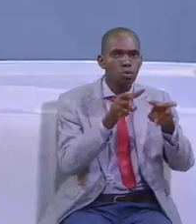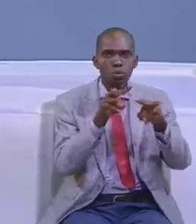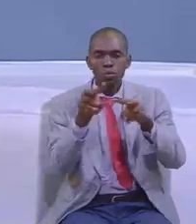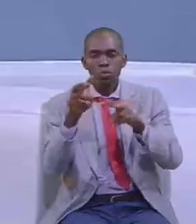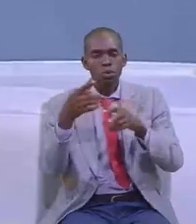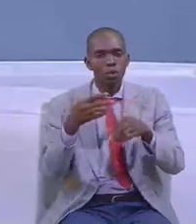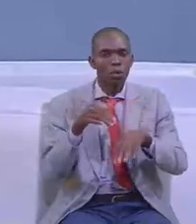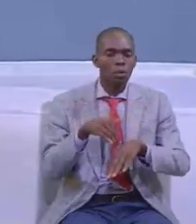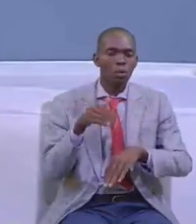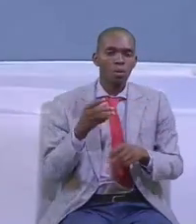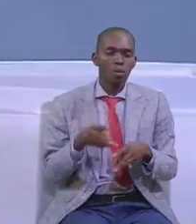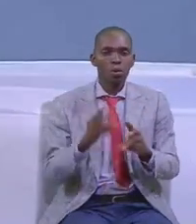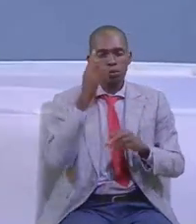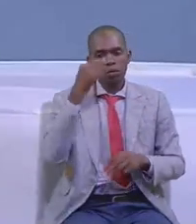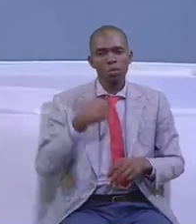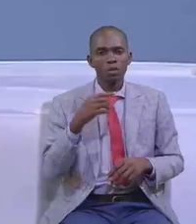Et tu me montres le chemin.